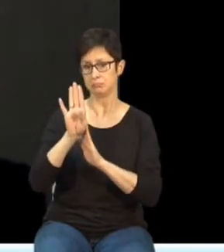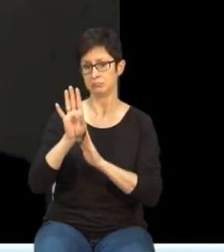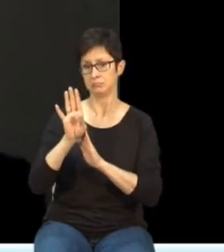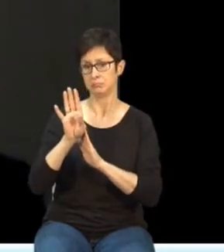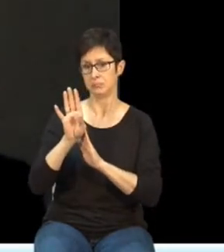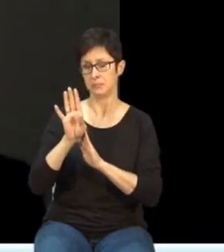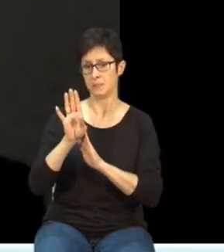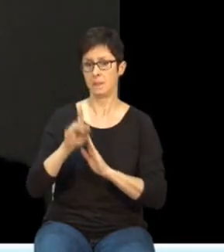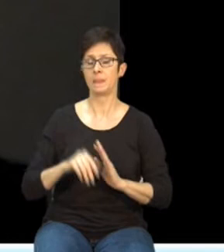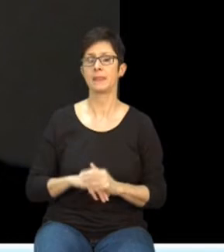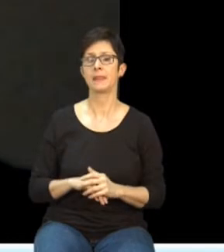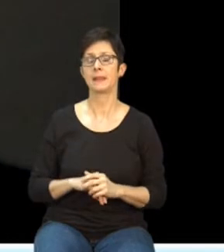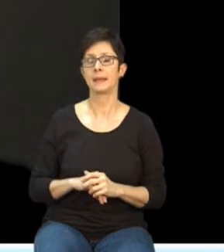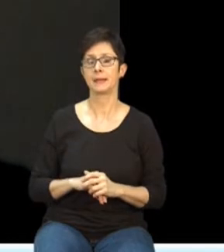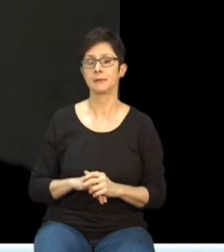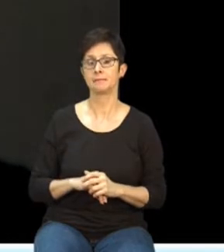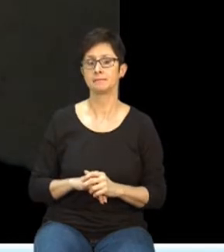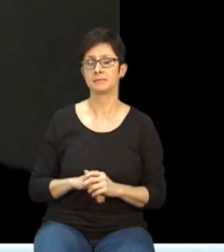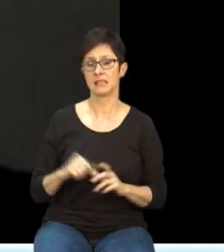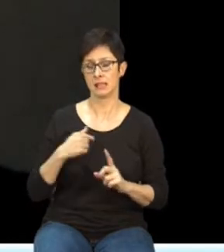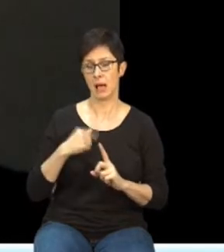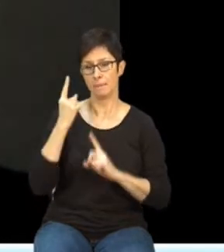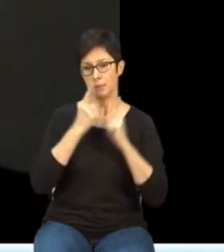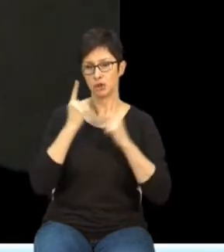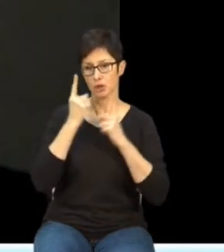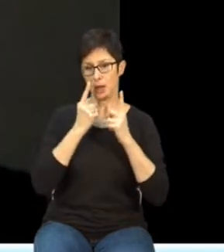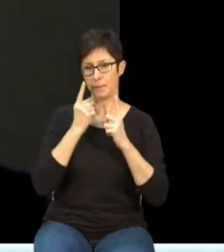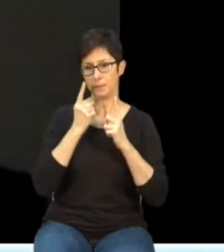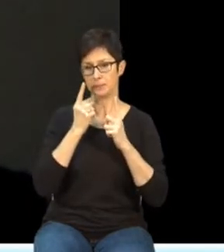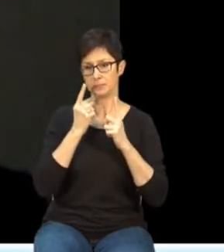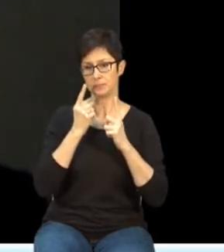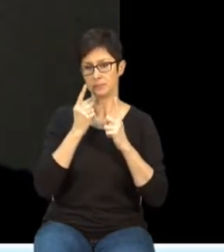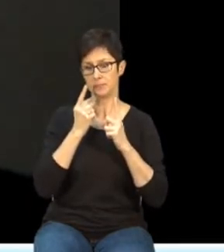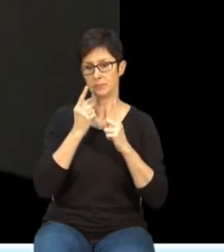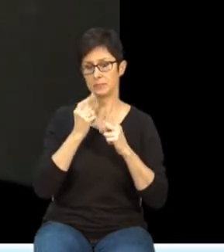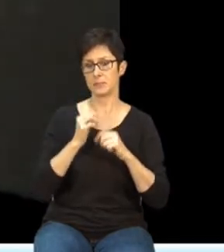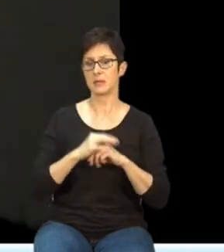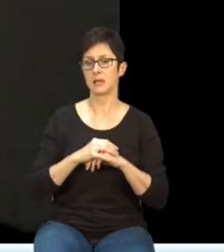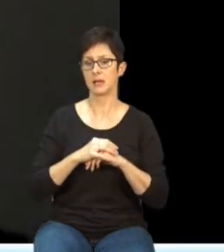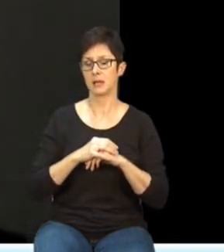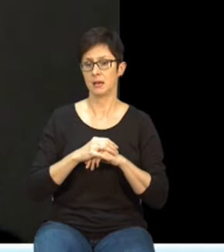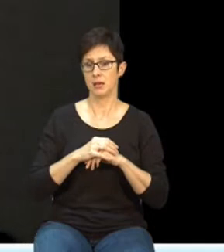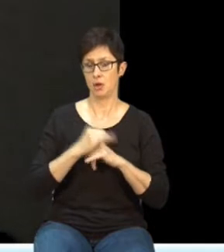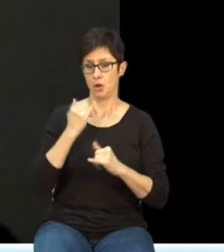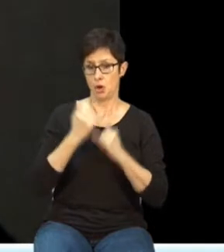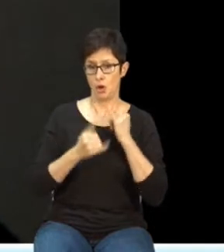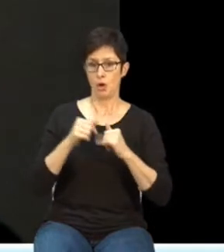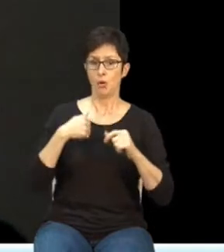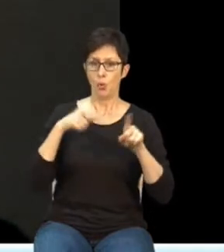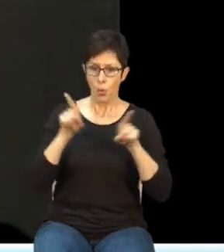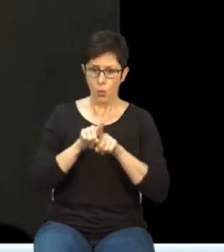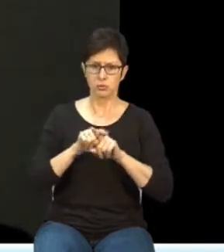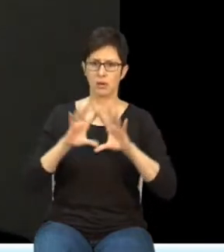w związku z tym ja myślę że no zanim wreszcie z harmonizuje my te